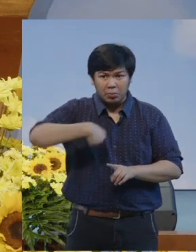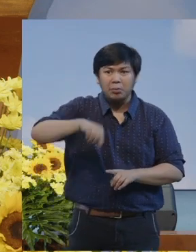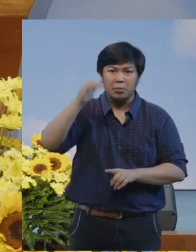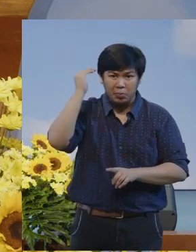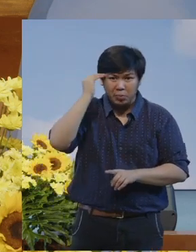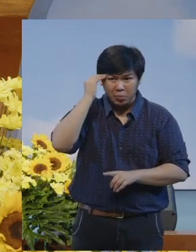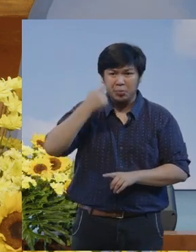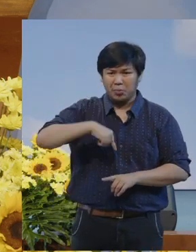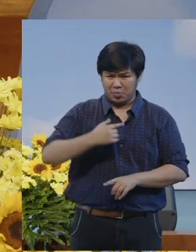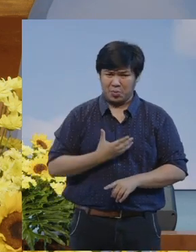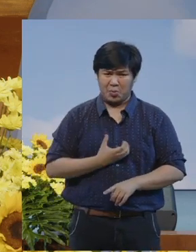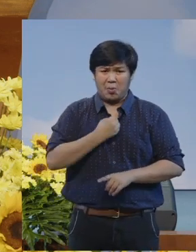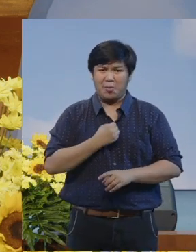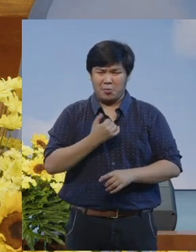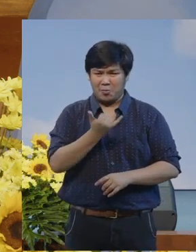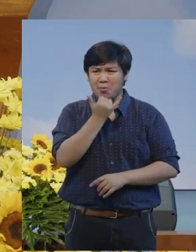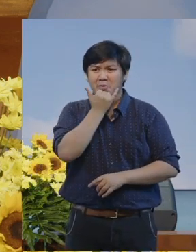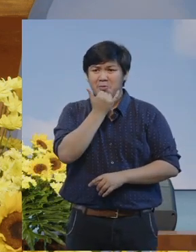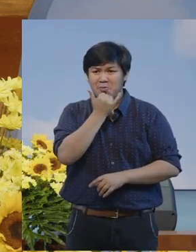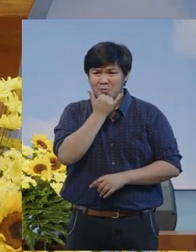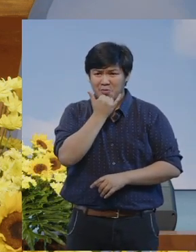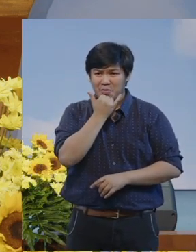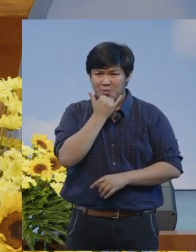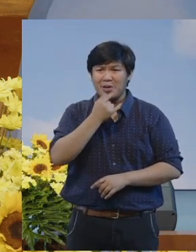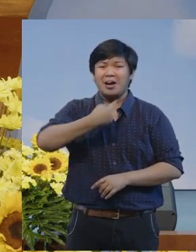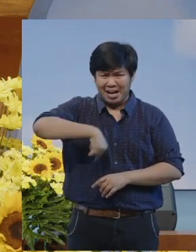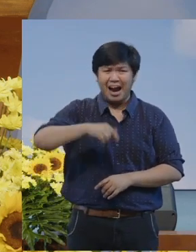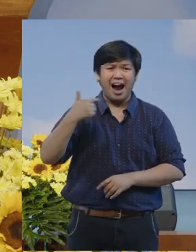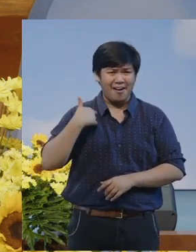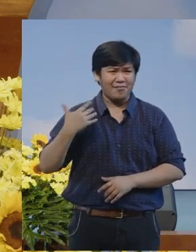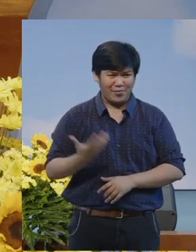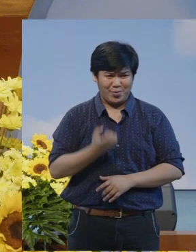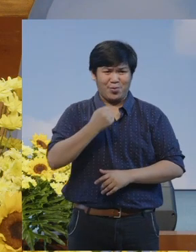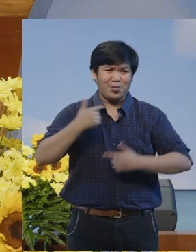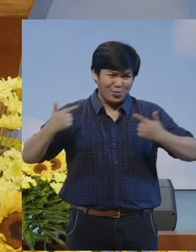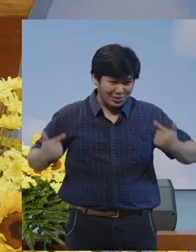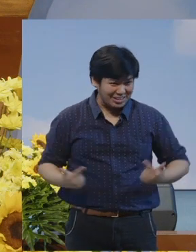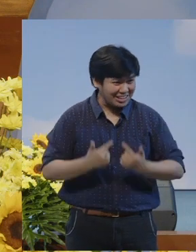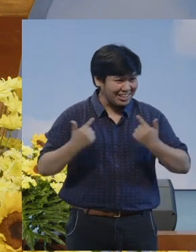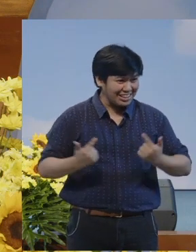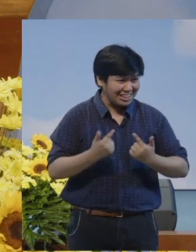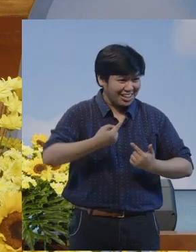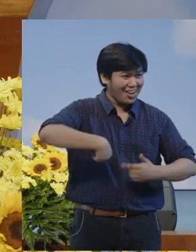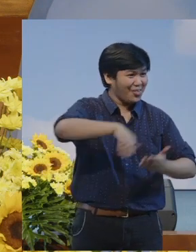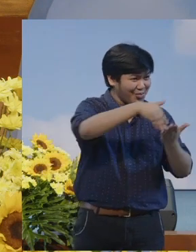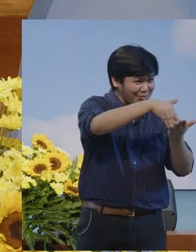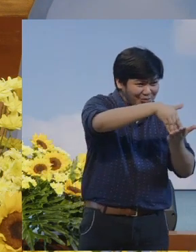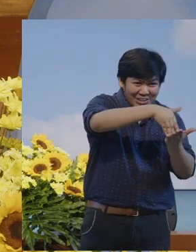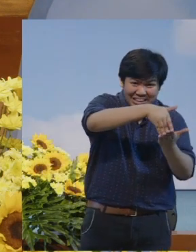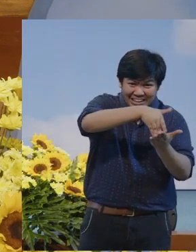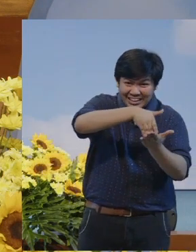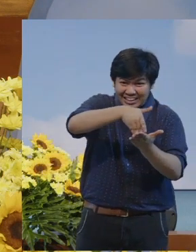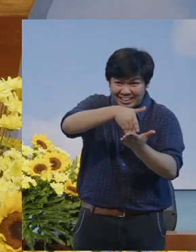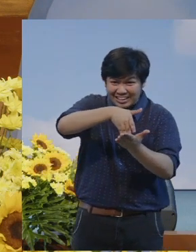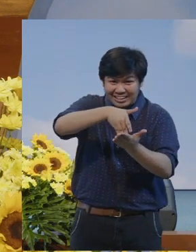mismo ay makasalanan. Tayo mismo ay marupok. Tayo mismo,